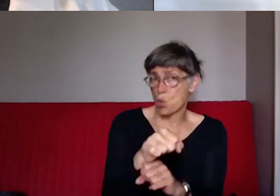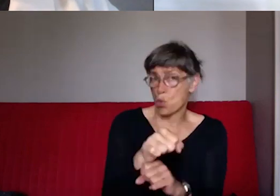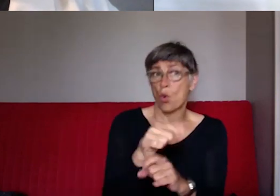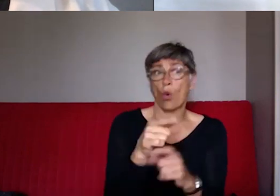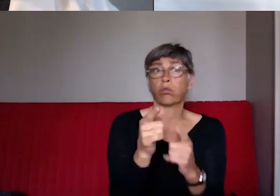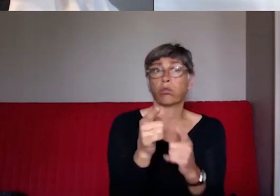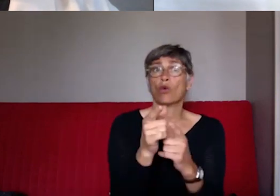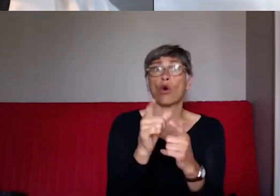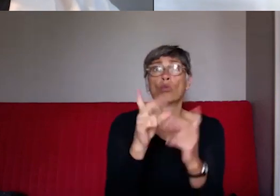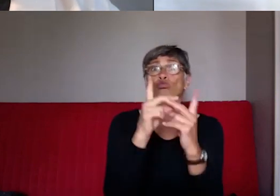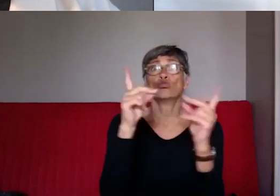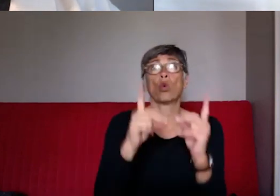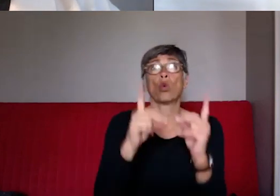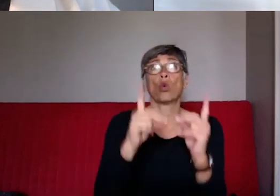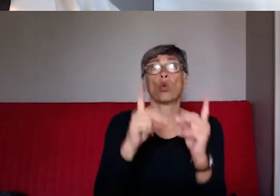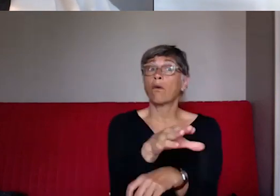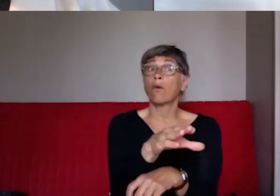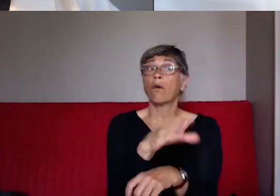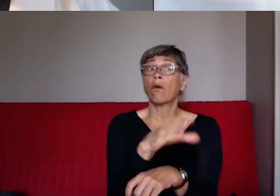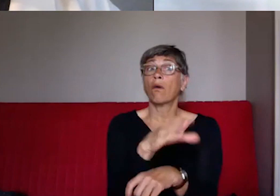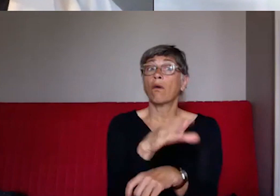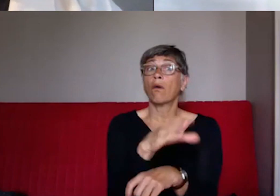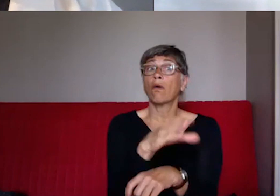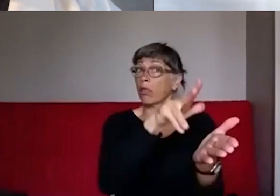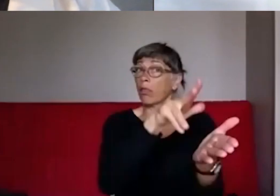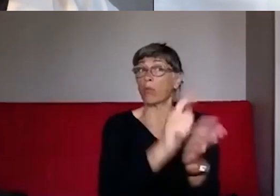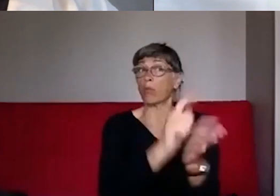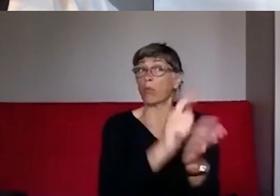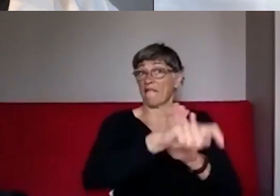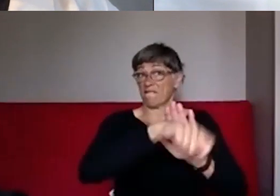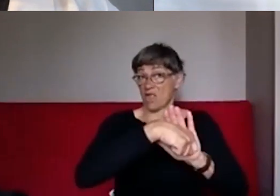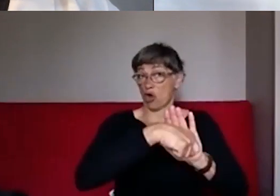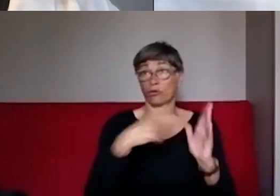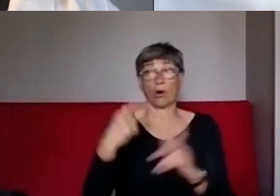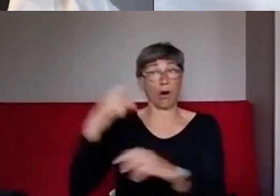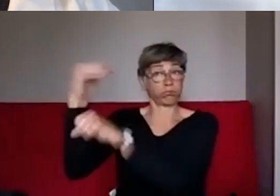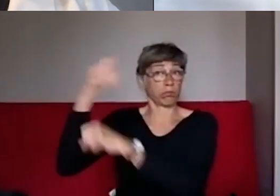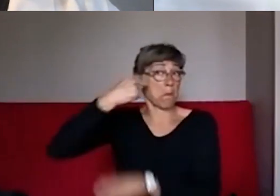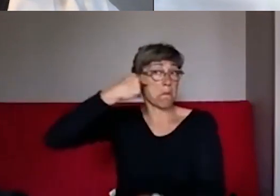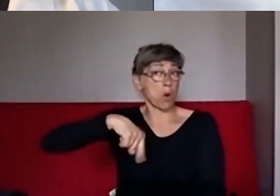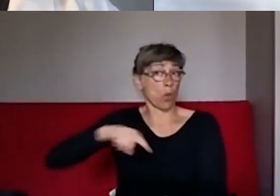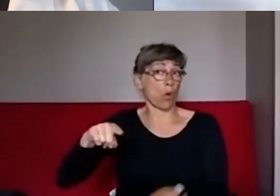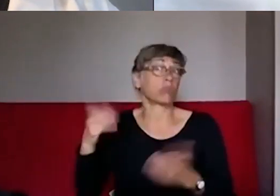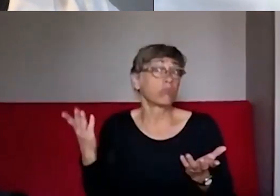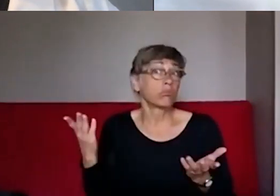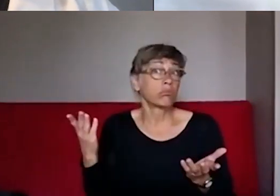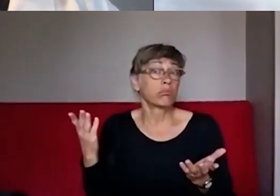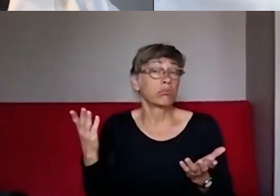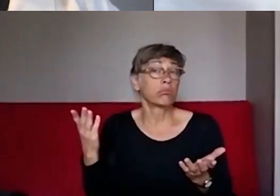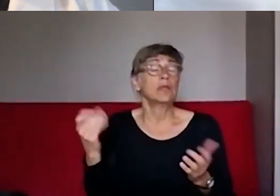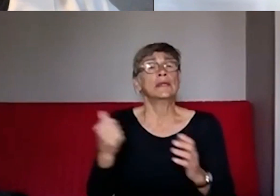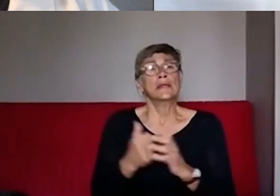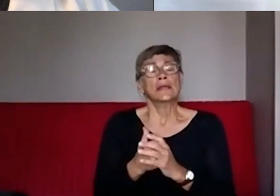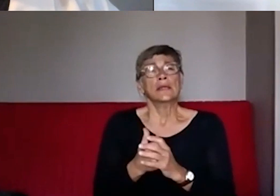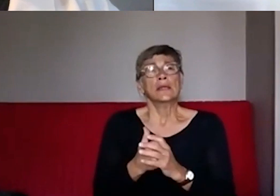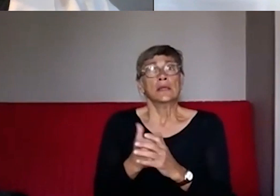CPF le valide et le finance sans que votre employeur soit au courant. Après, votre employeur, moi